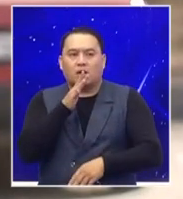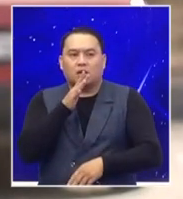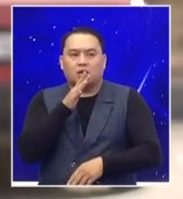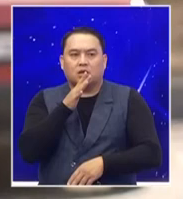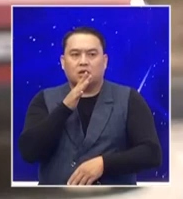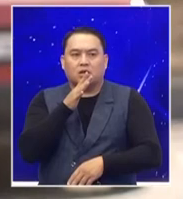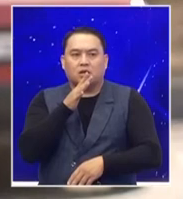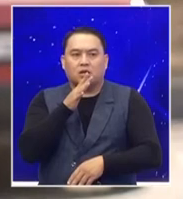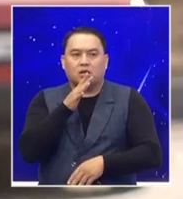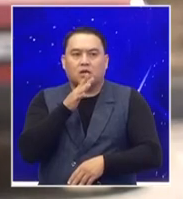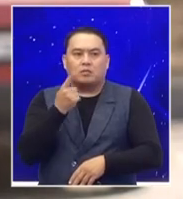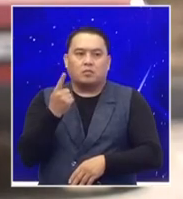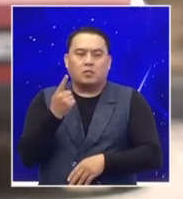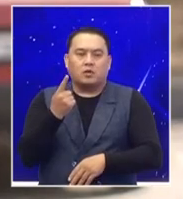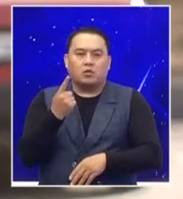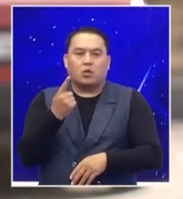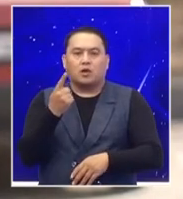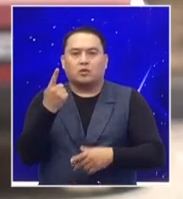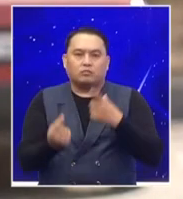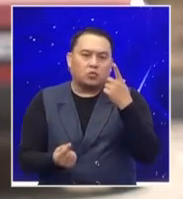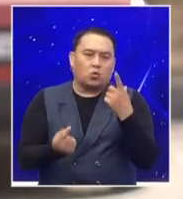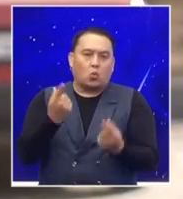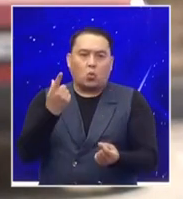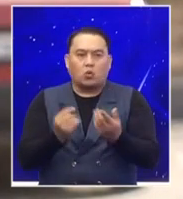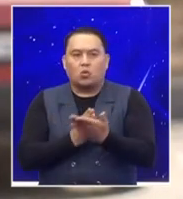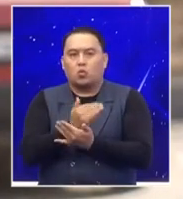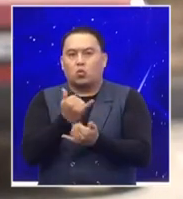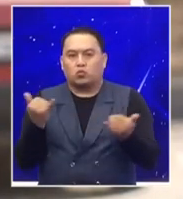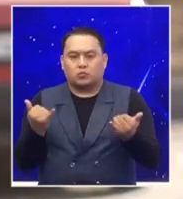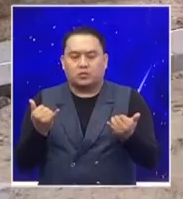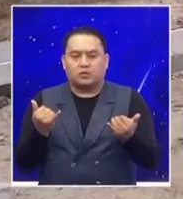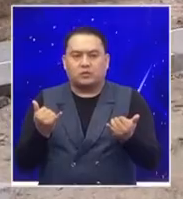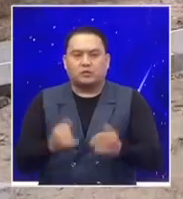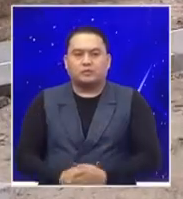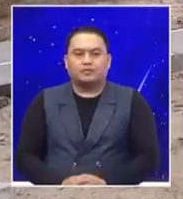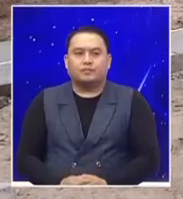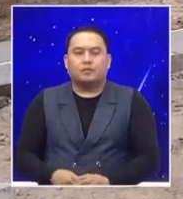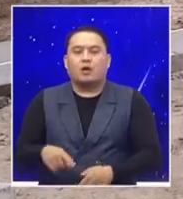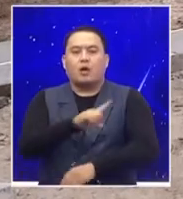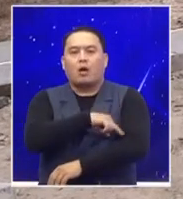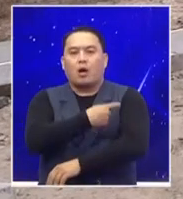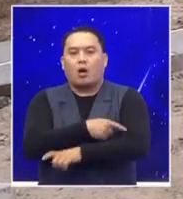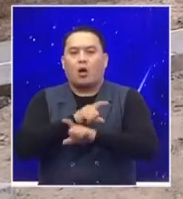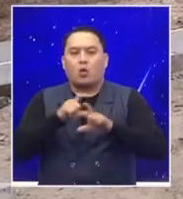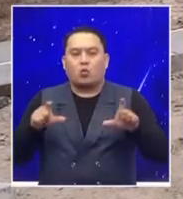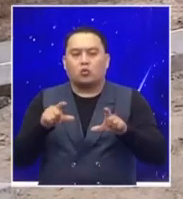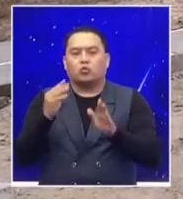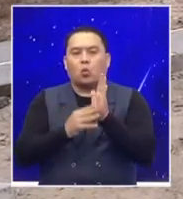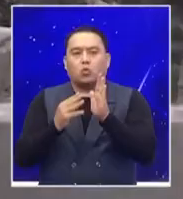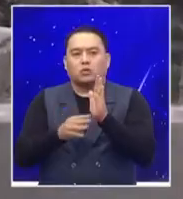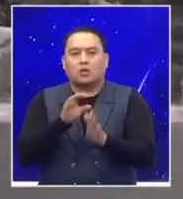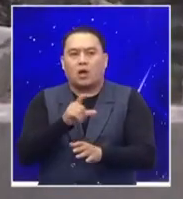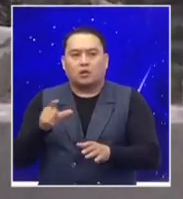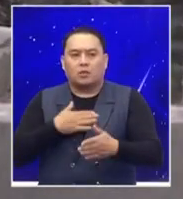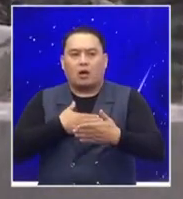кейде бір уақыт келеді, осы услугалар қызметтерін көрсетіп жатыр. Ауруханада 90 адам жұмыс істейді. Қимылдары